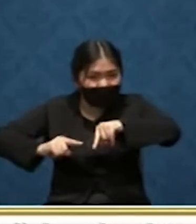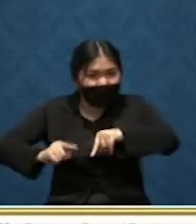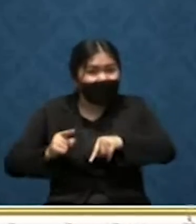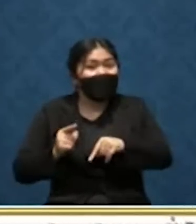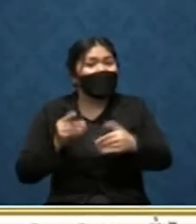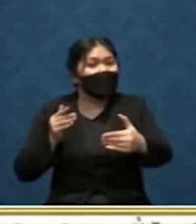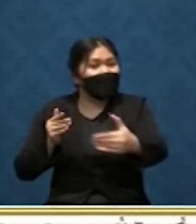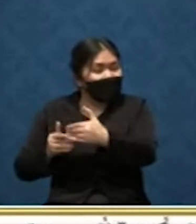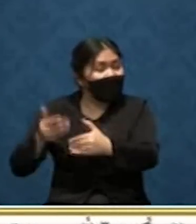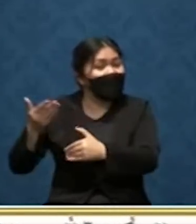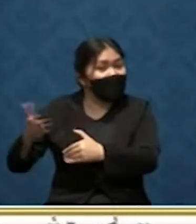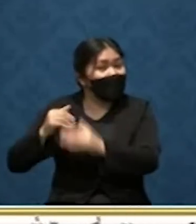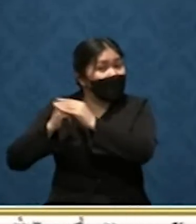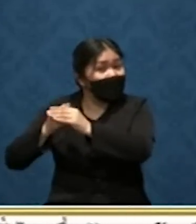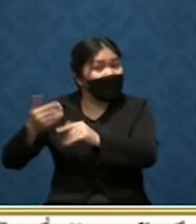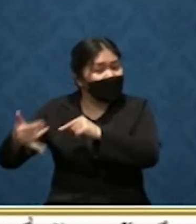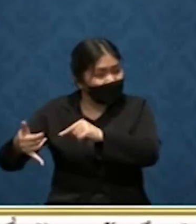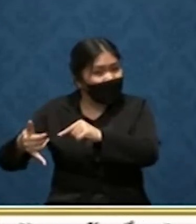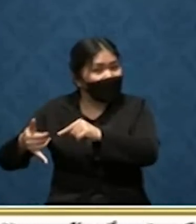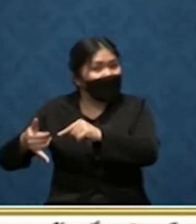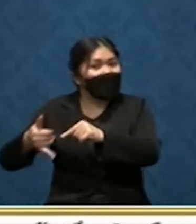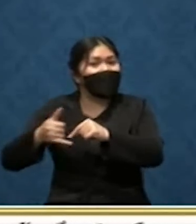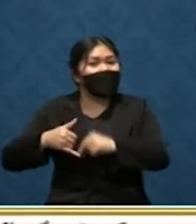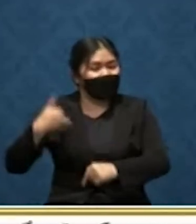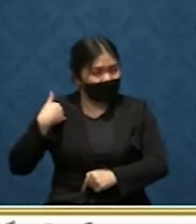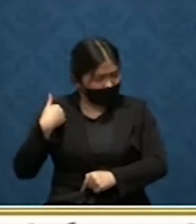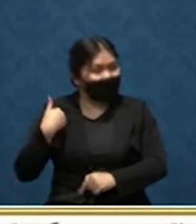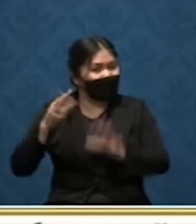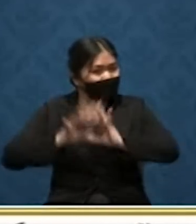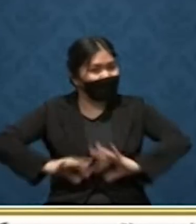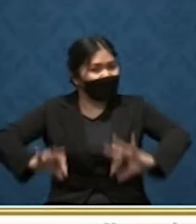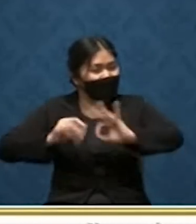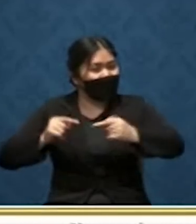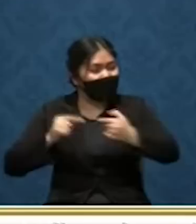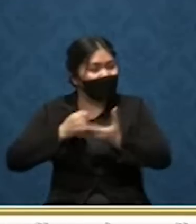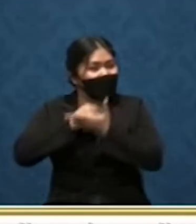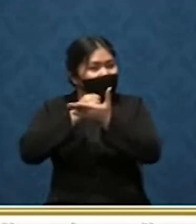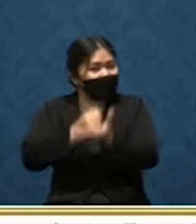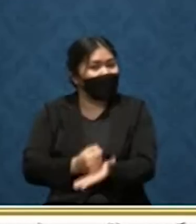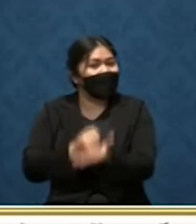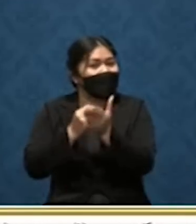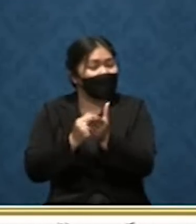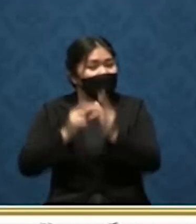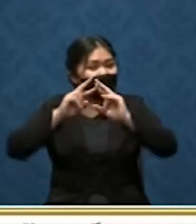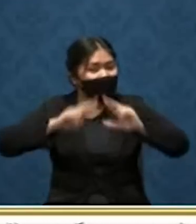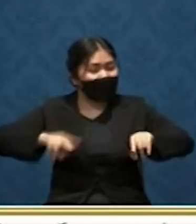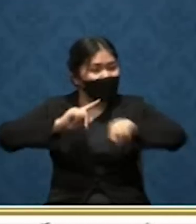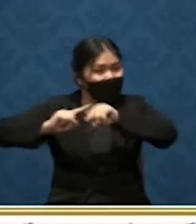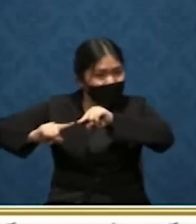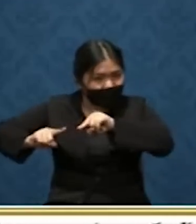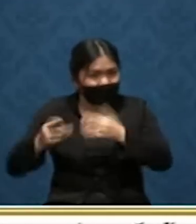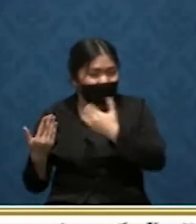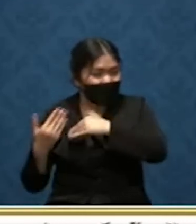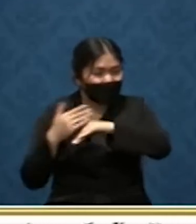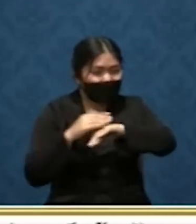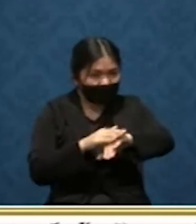เดียวกับอยู่สินฉีนี่แะครับที่มีส่วนสำคัญในการช่วยดึงดูดบนดาห้างลานเท่ๆให้